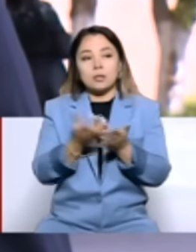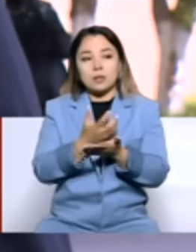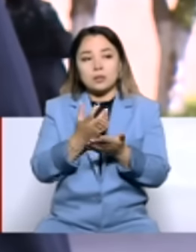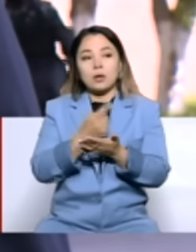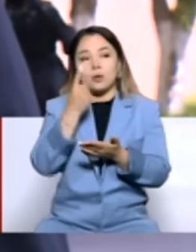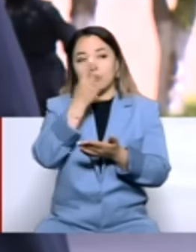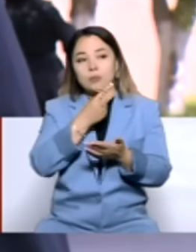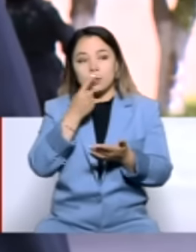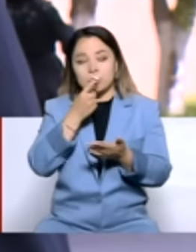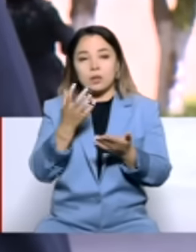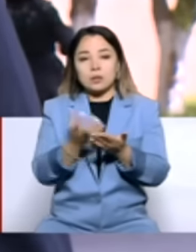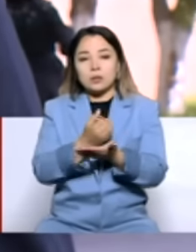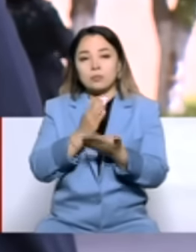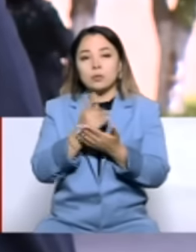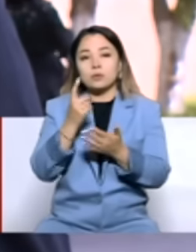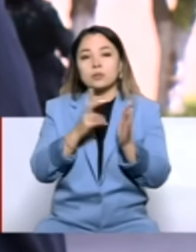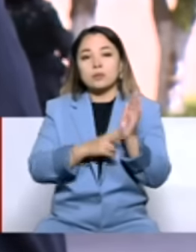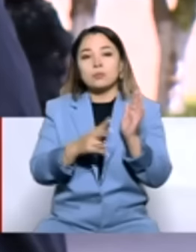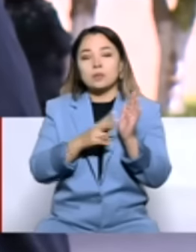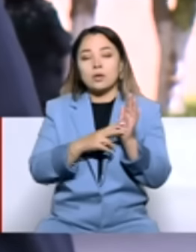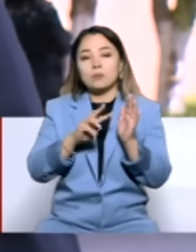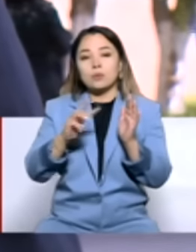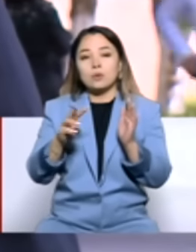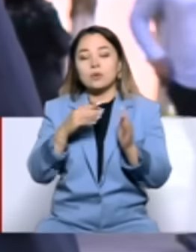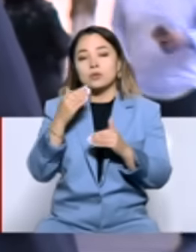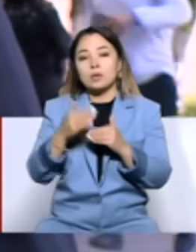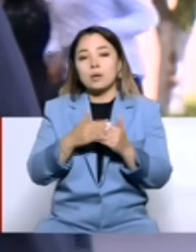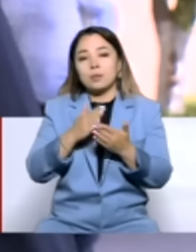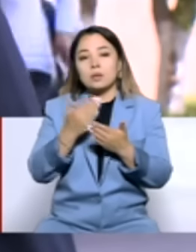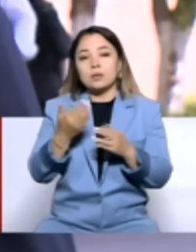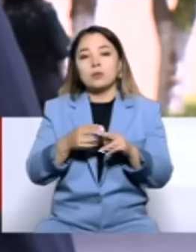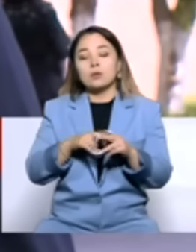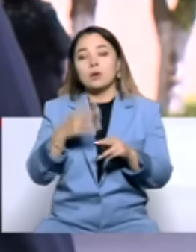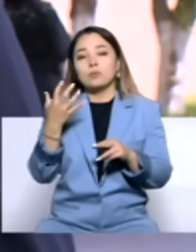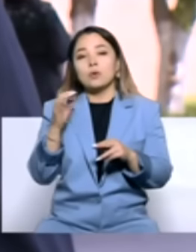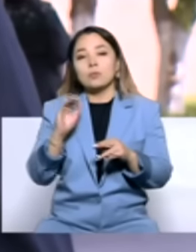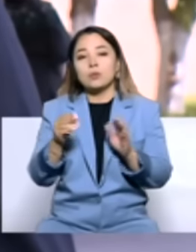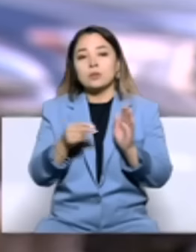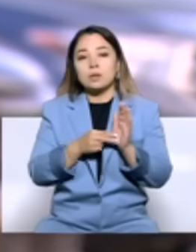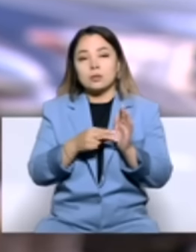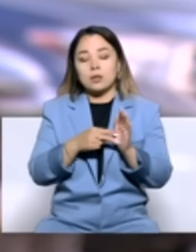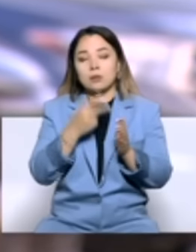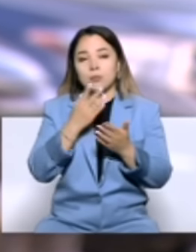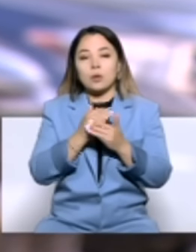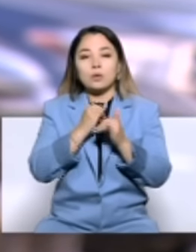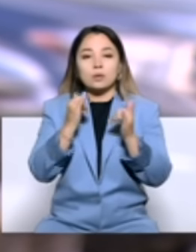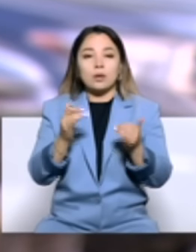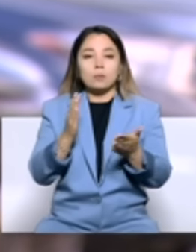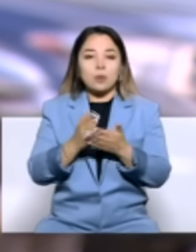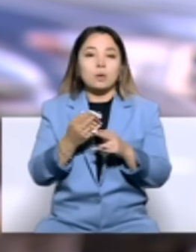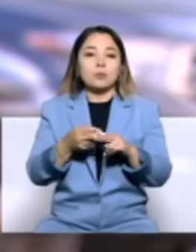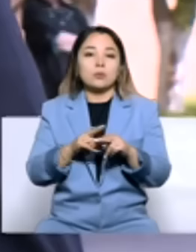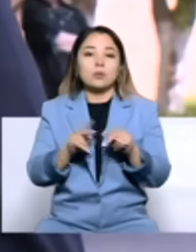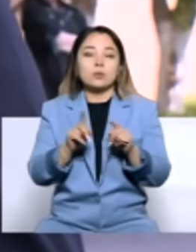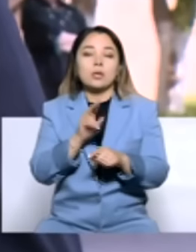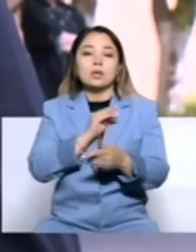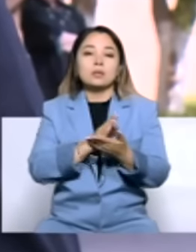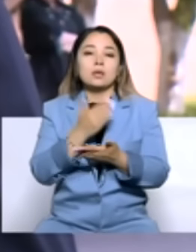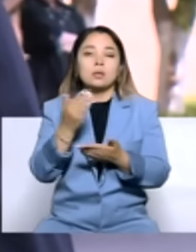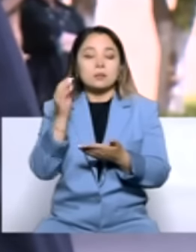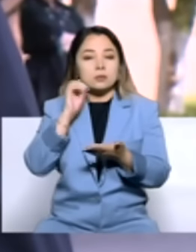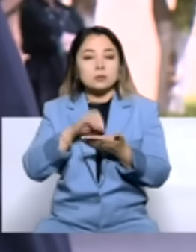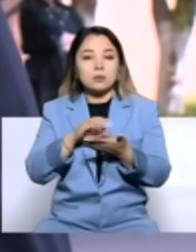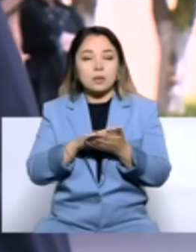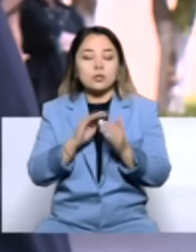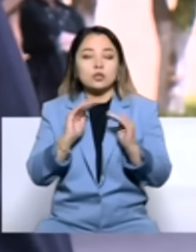режимді қолдану үшін 177 миллион шамасында болса, енді ол 500 миллион теңгеге дейін көбейеді. Және де олардың қызметкерлерінің саны